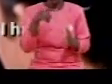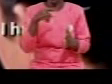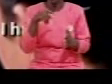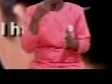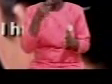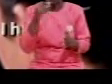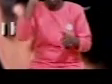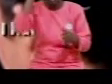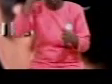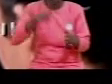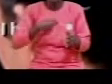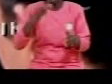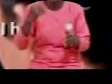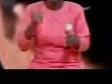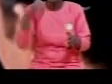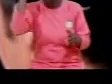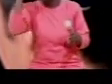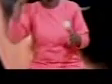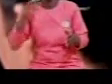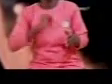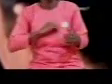بحلم انا حلمته